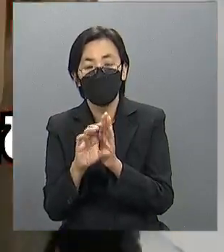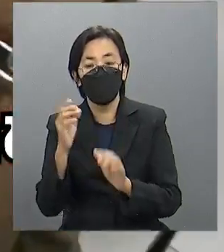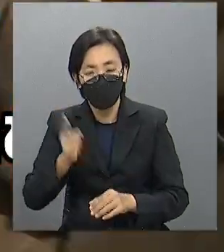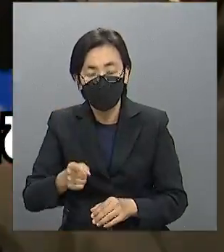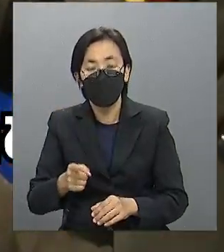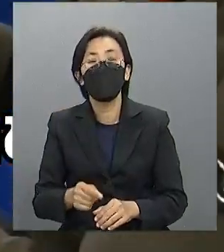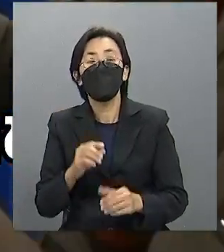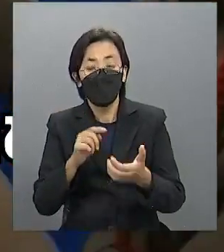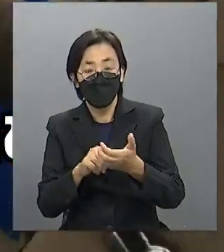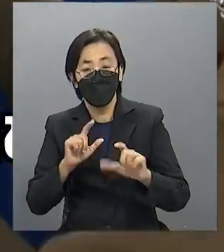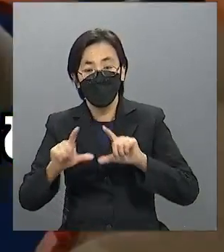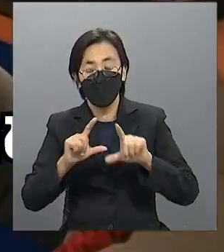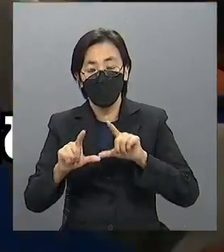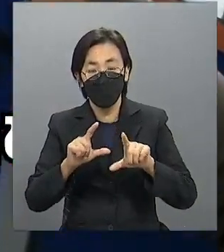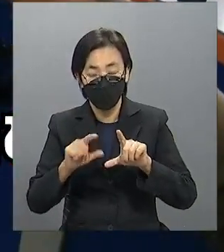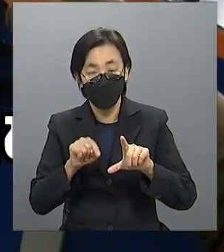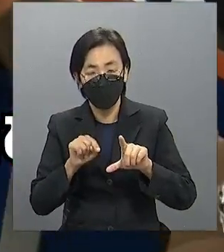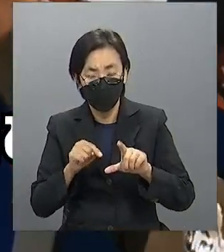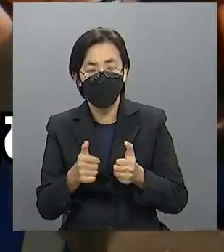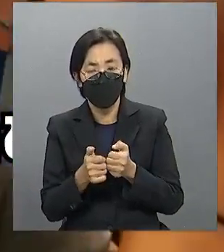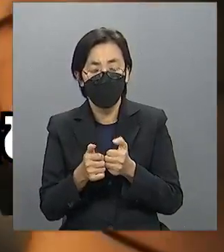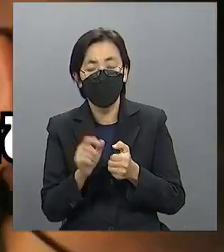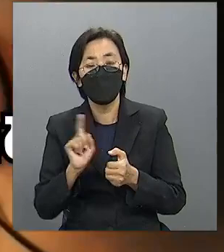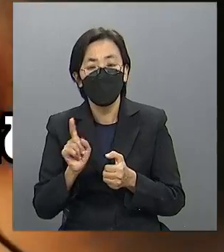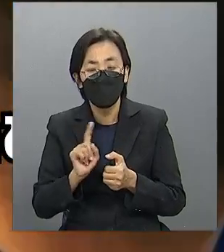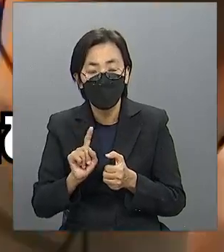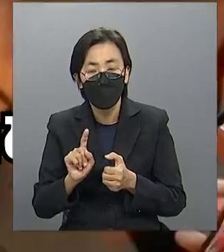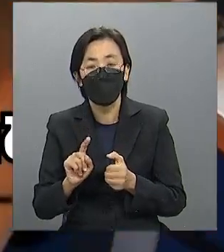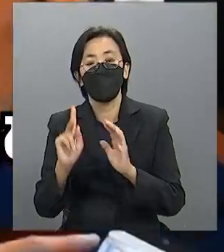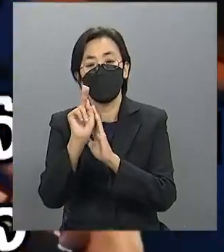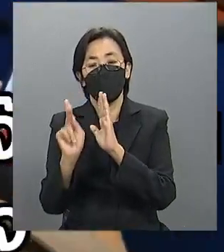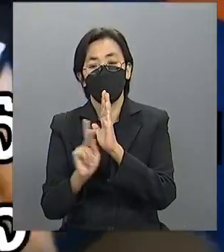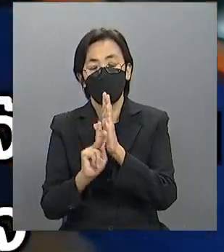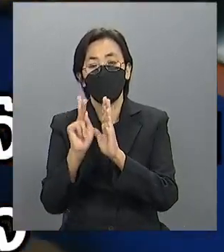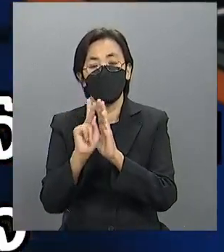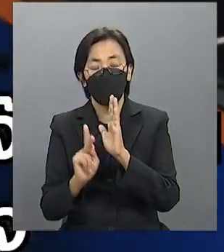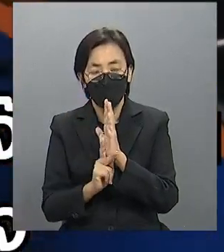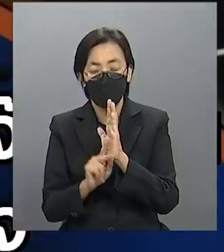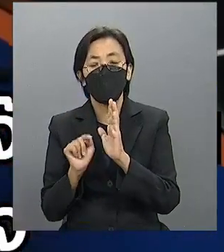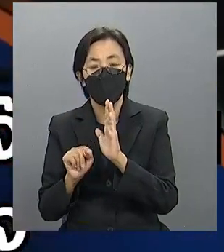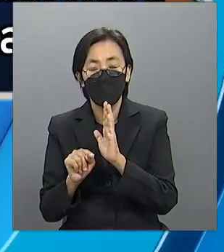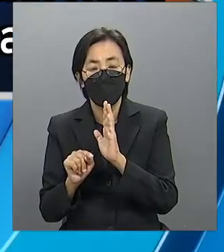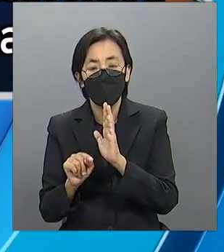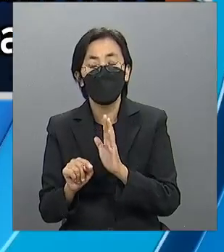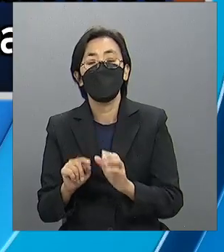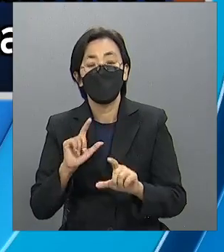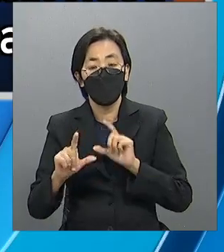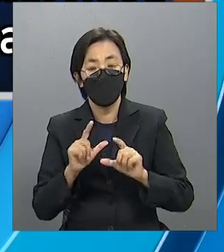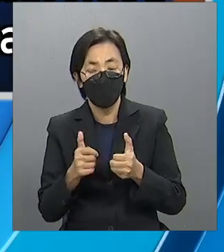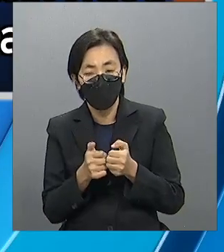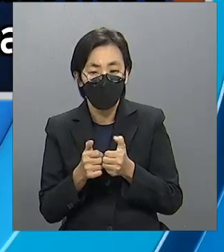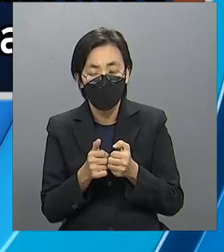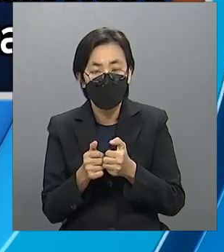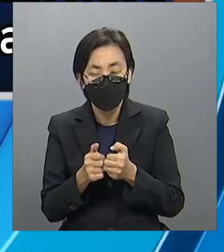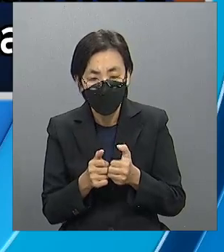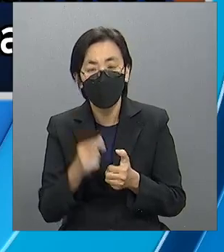ป้างเนี่ใช้ลายคุปางเนยมันจะเป็เรื่องเกี่ยวกักฎหมายทรุลกรม Orthronicใช้ไ fang ก็ตามรจจะสามารเช็ได้วใเป booking